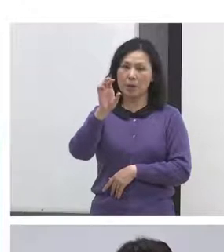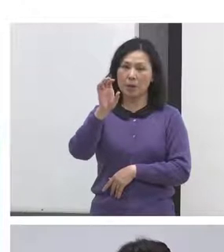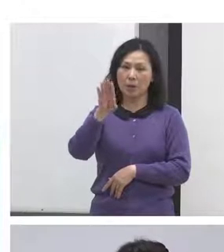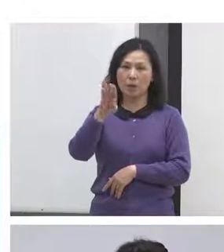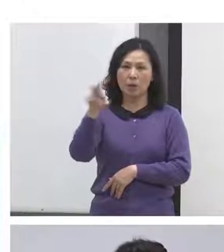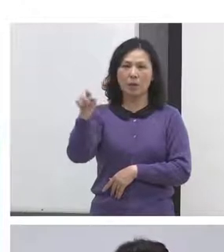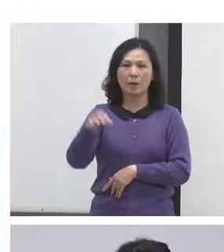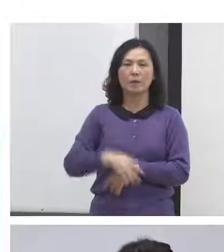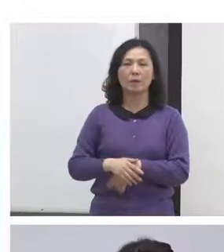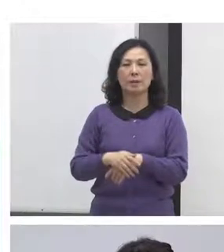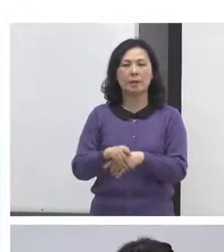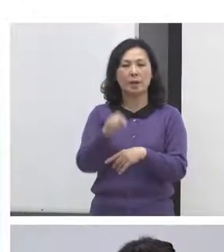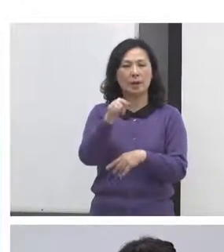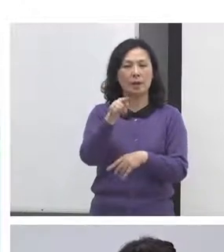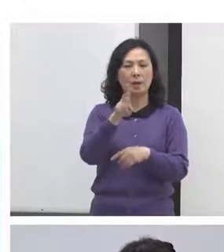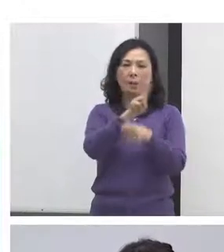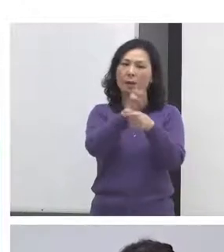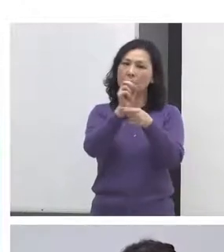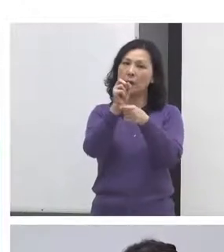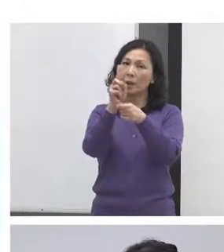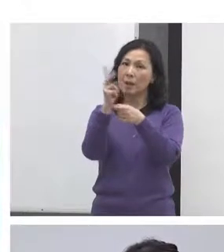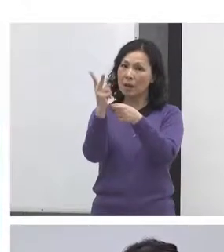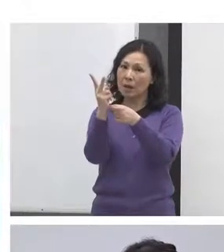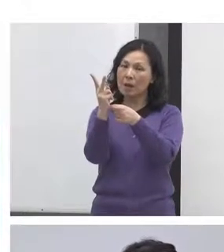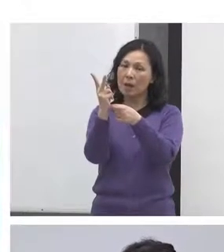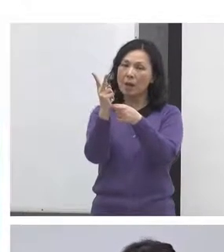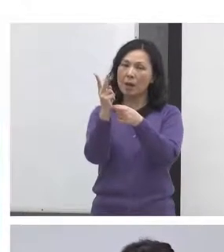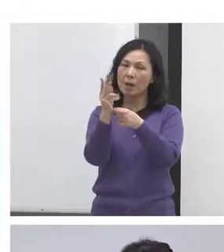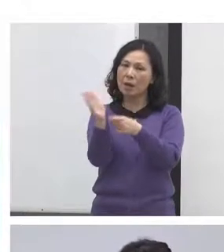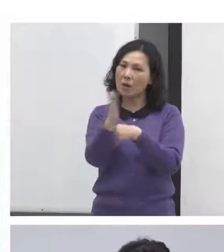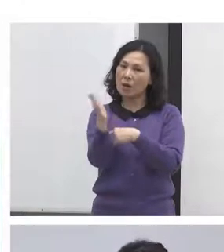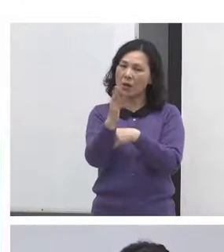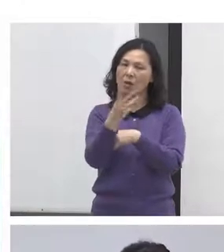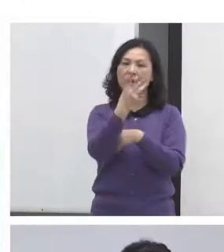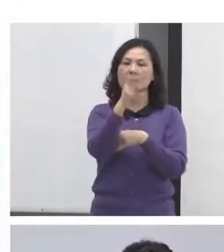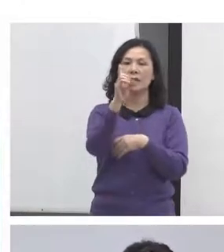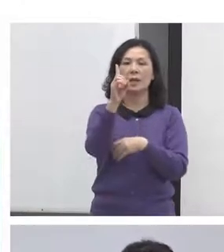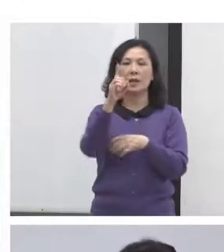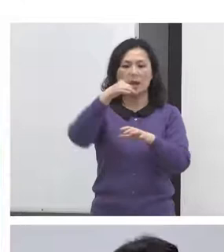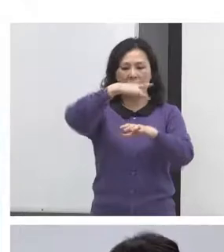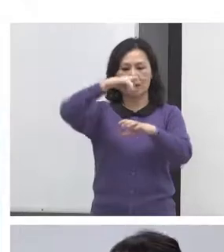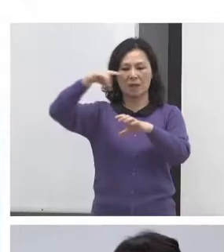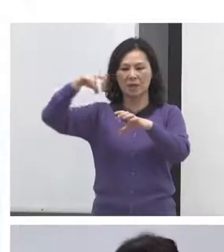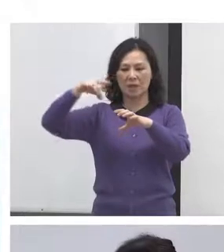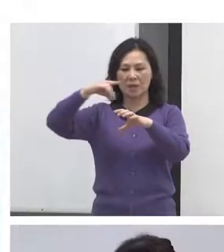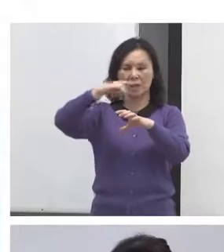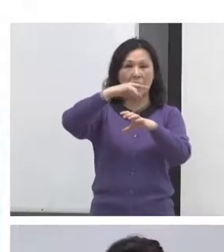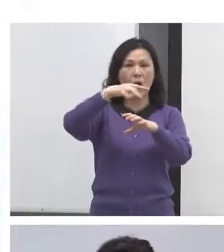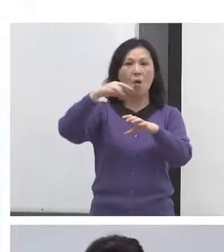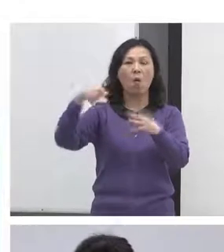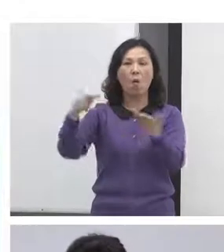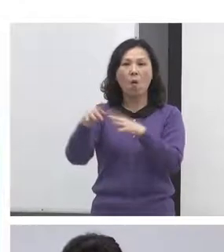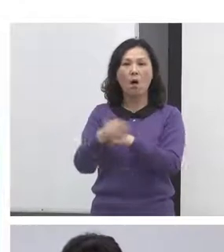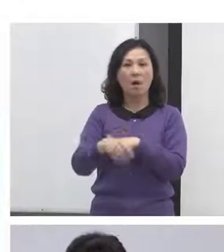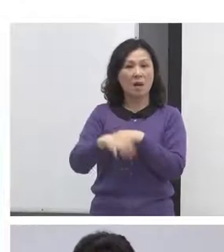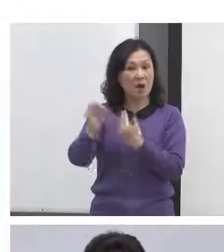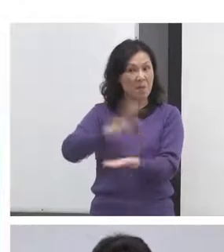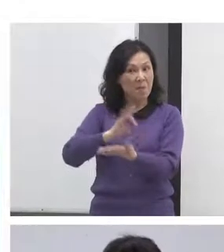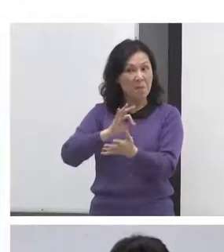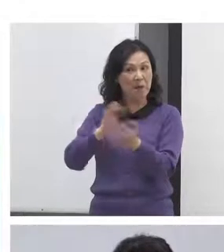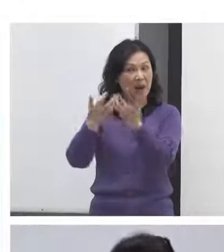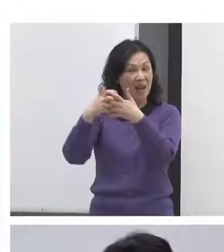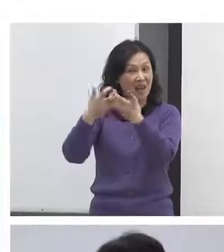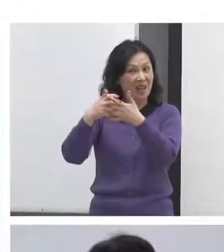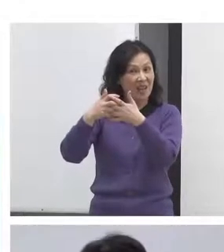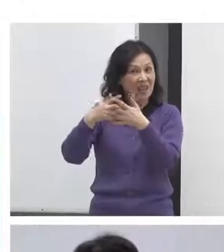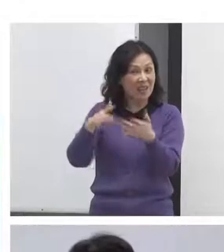12左右开始的一个就是3D 列印机。好，那他们不是卖一个列印机给你，